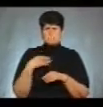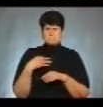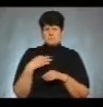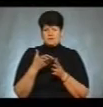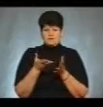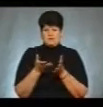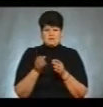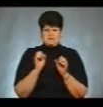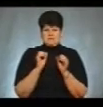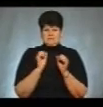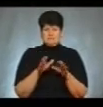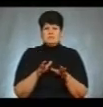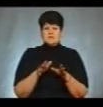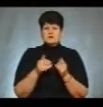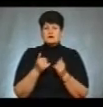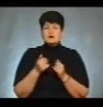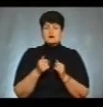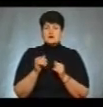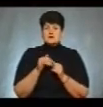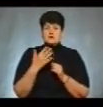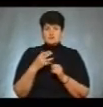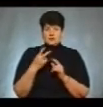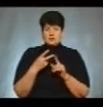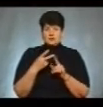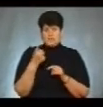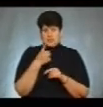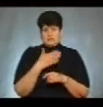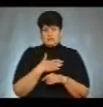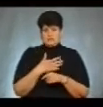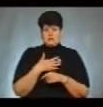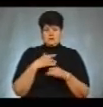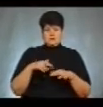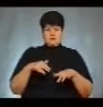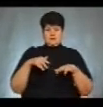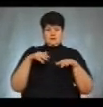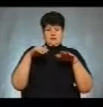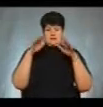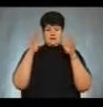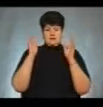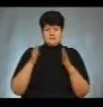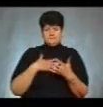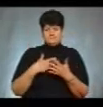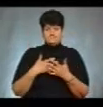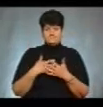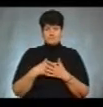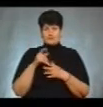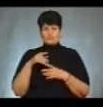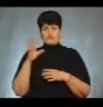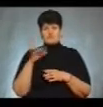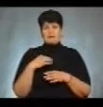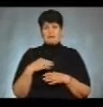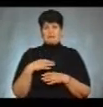не назвеш, якою тепер ми вже другий рік дихаємо, воно постійно підноситься вверх. В людей покривається все